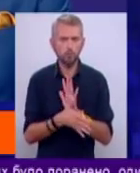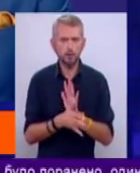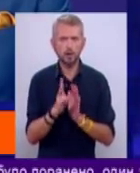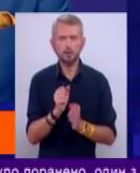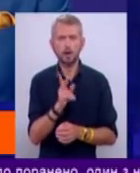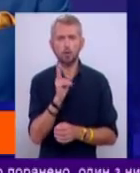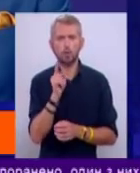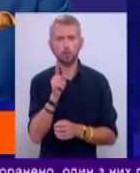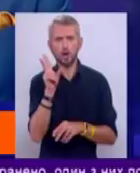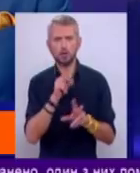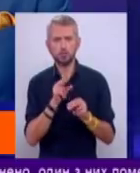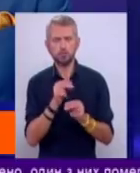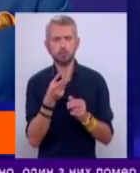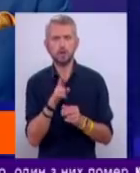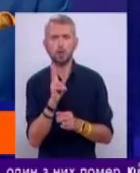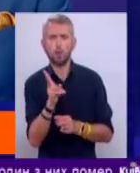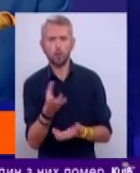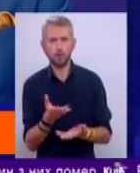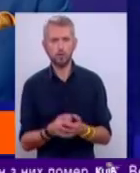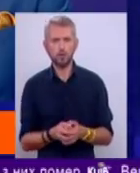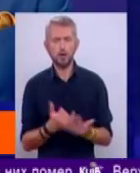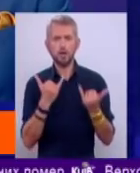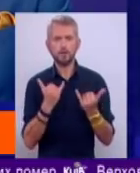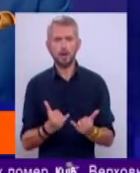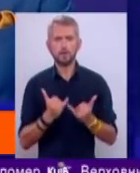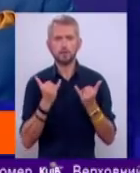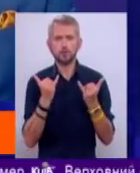кого вона розрахована. Оце зараз шановна